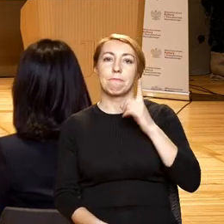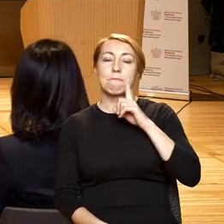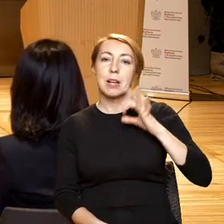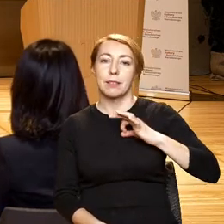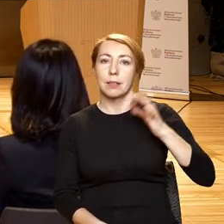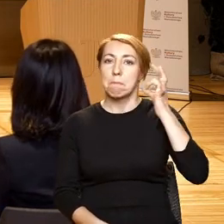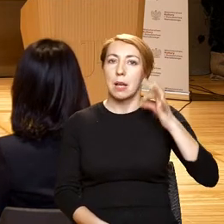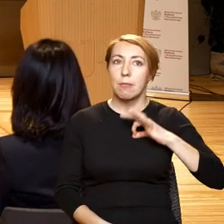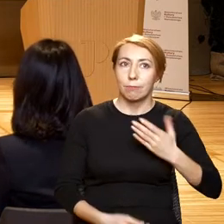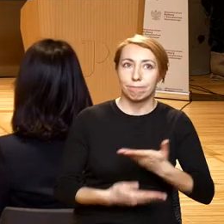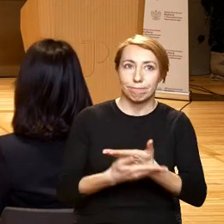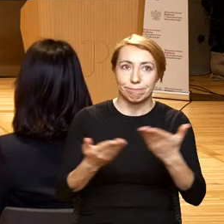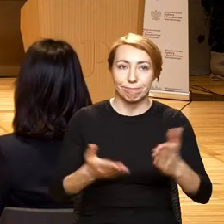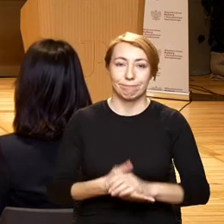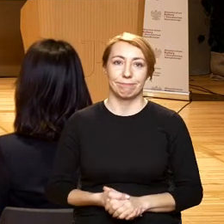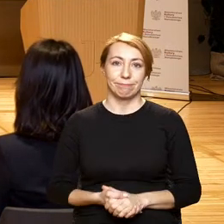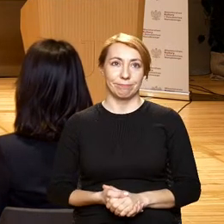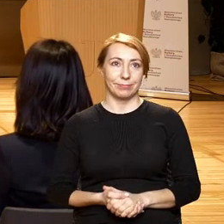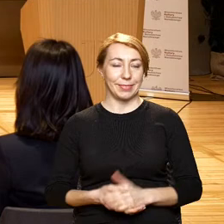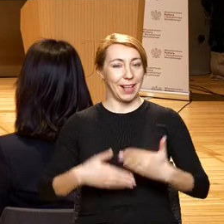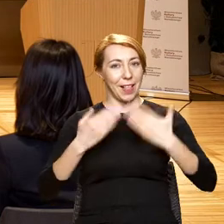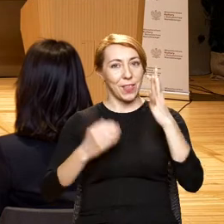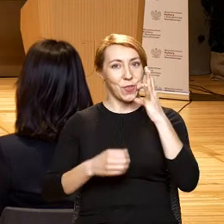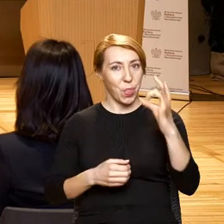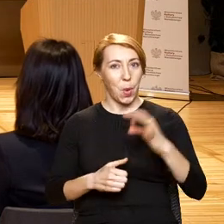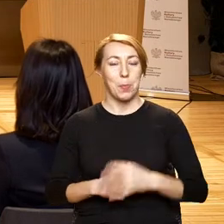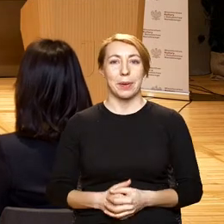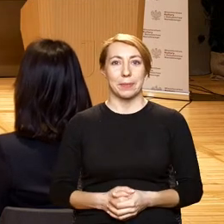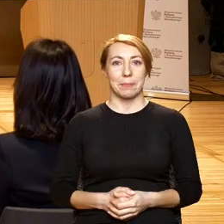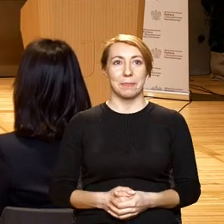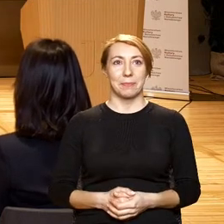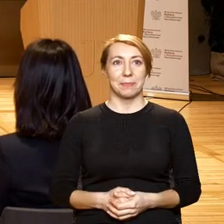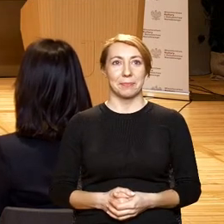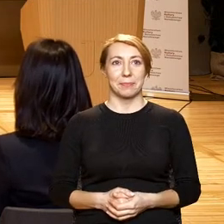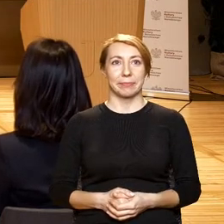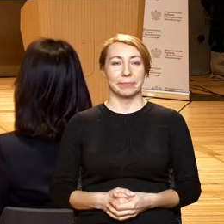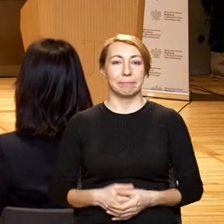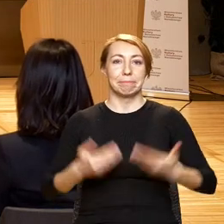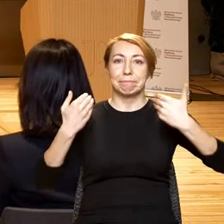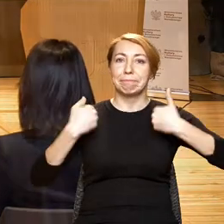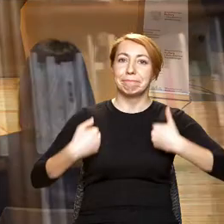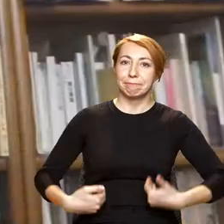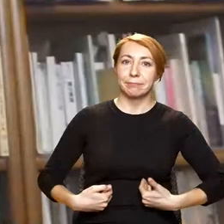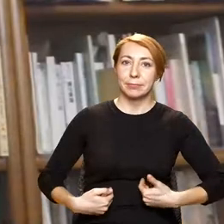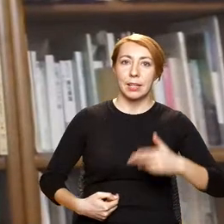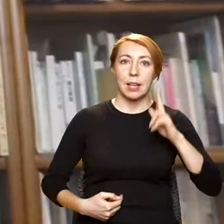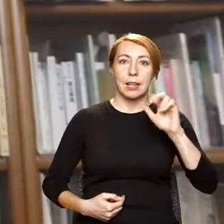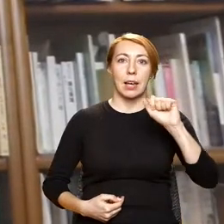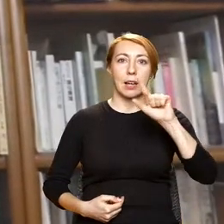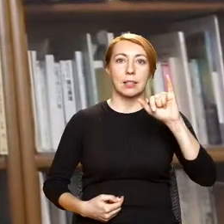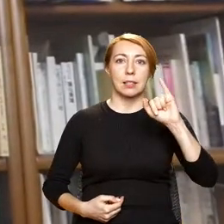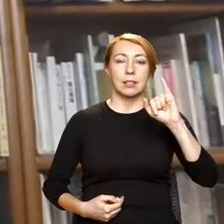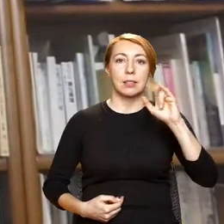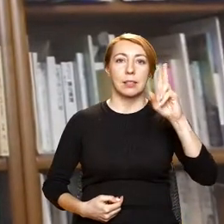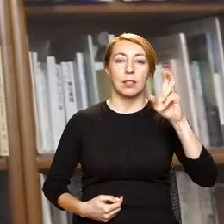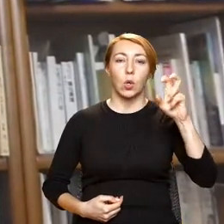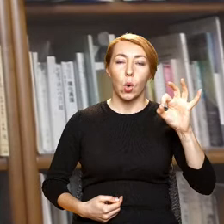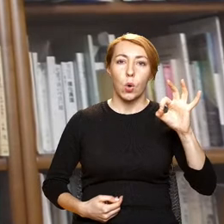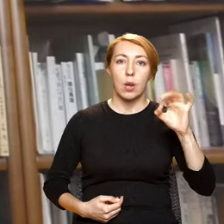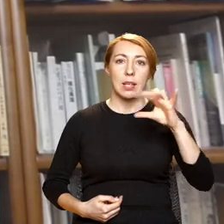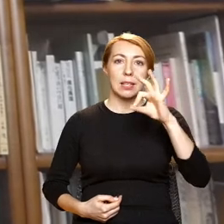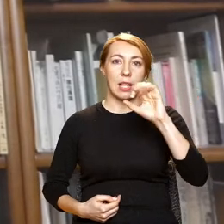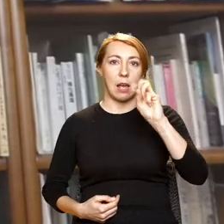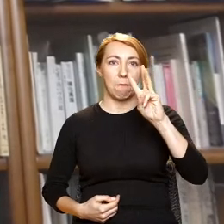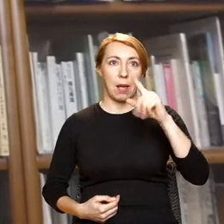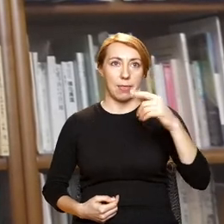Panie i panowie, dzień dobry. Nazywam się Kazuhiko Sawada,